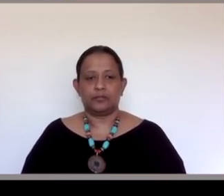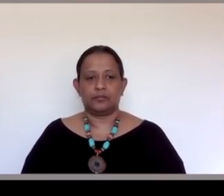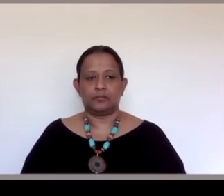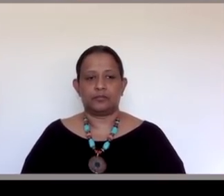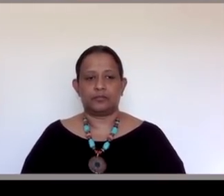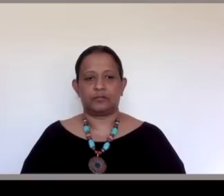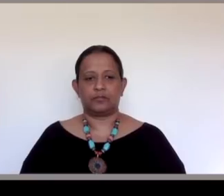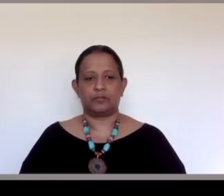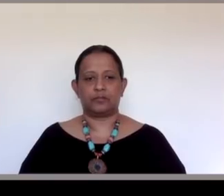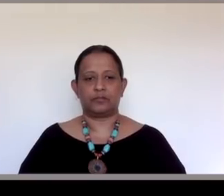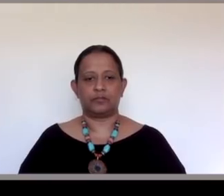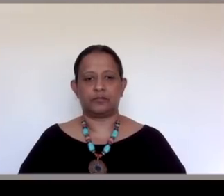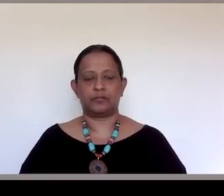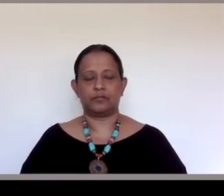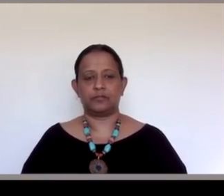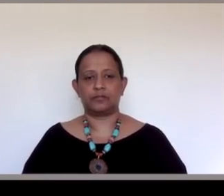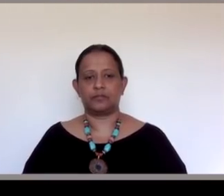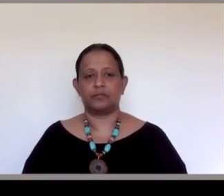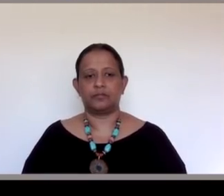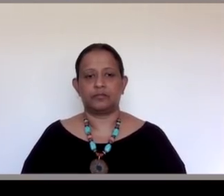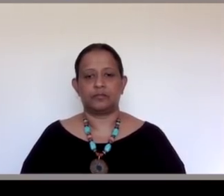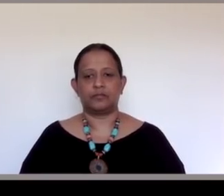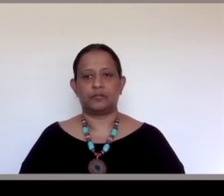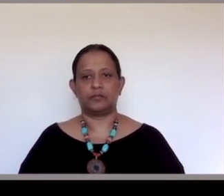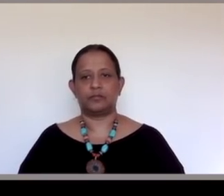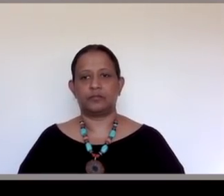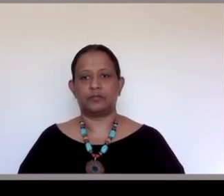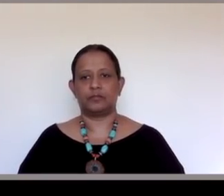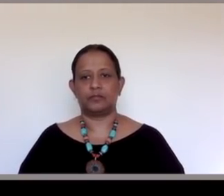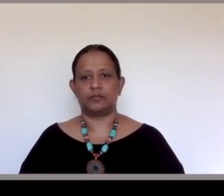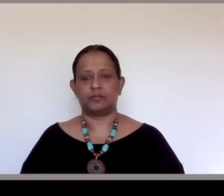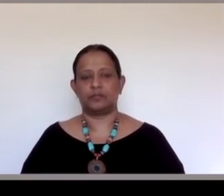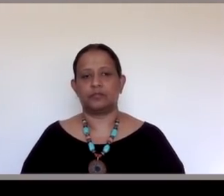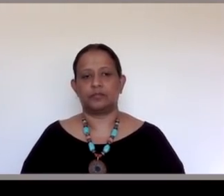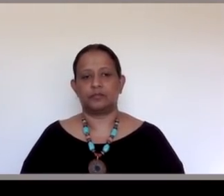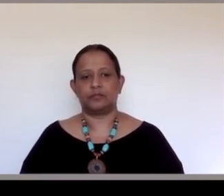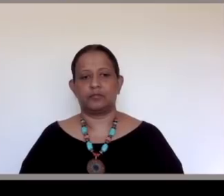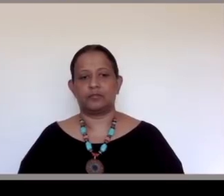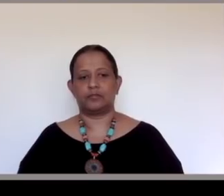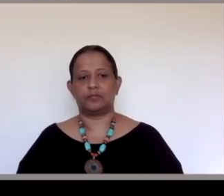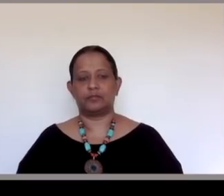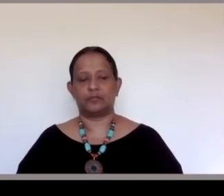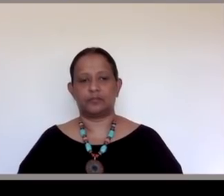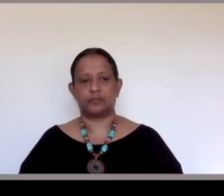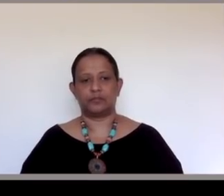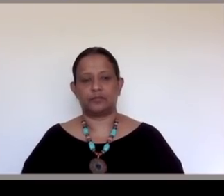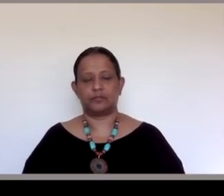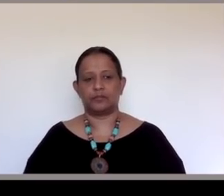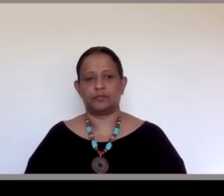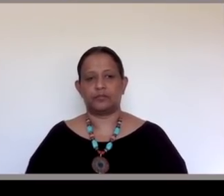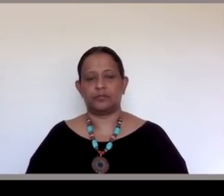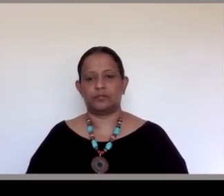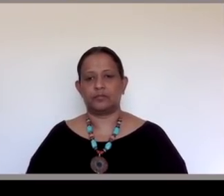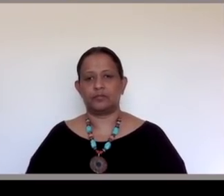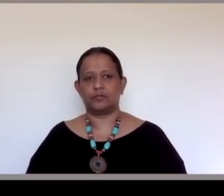நாட்களிலே இருந்த மிகவும் செல்வந்தரும் ஞானமும் உள்ள ராஜாவாக இருந்தார் ஓஹு கியனவா தேசனாகாரயா தேவனி